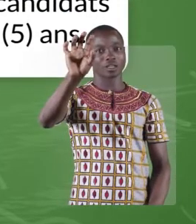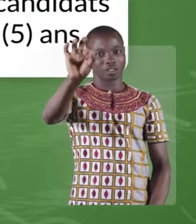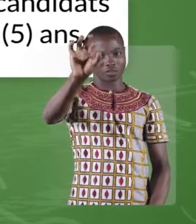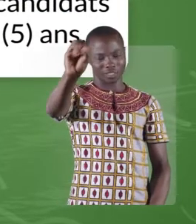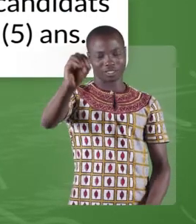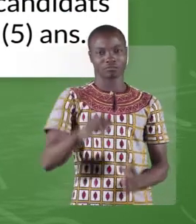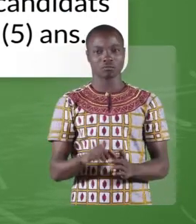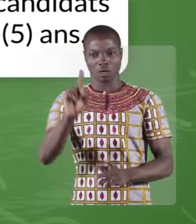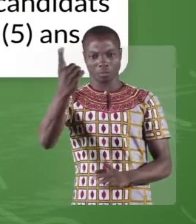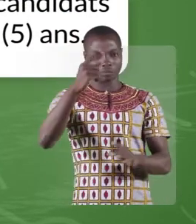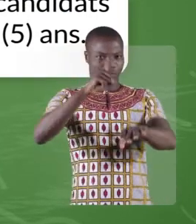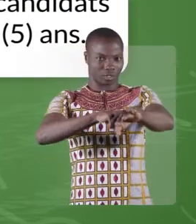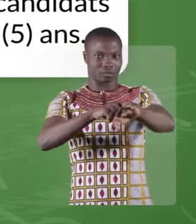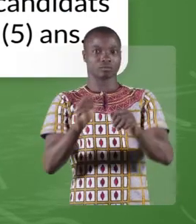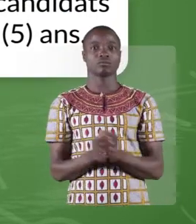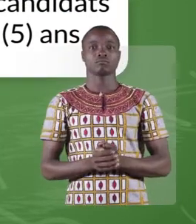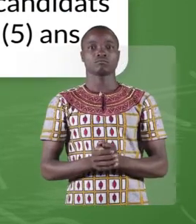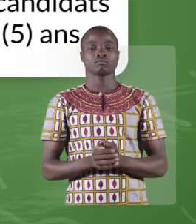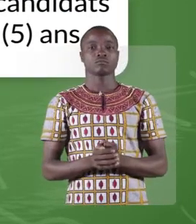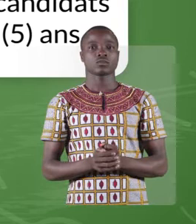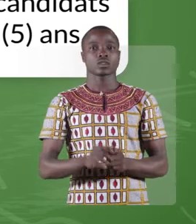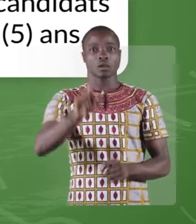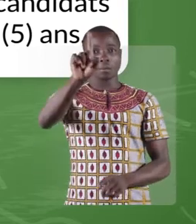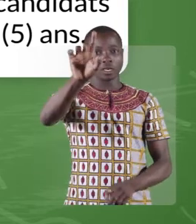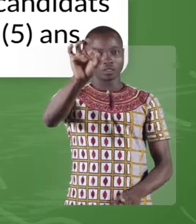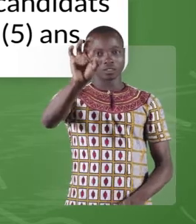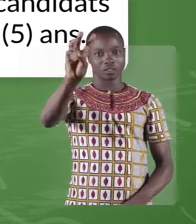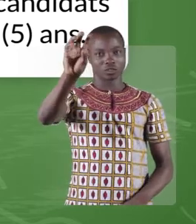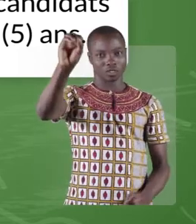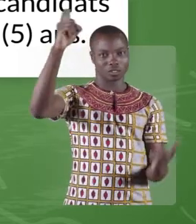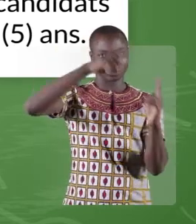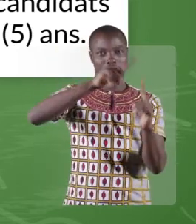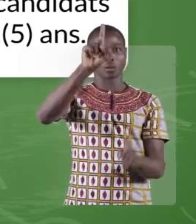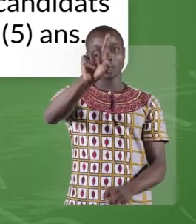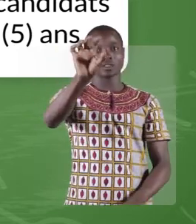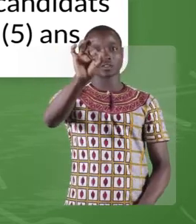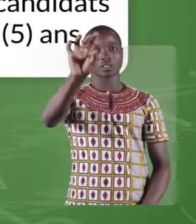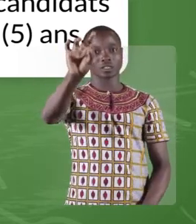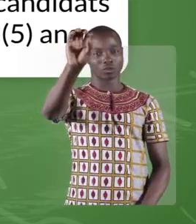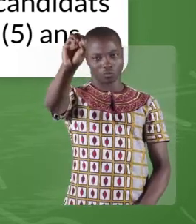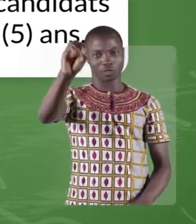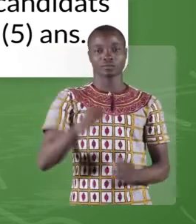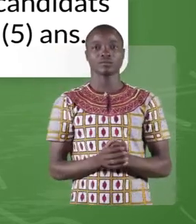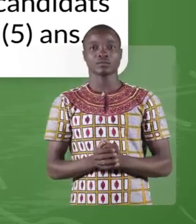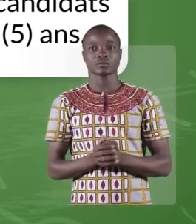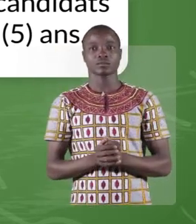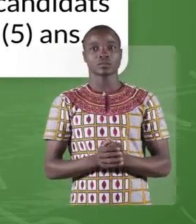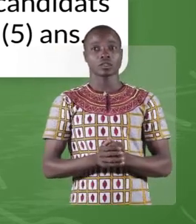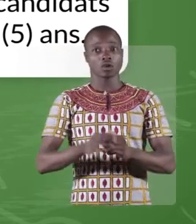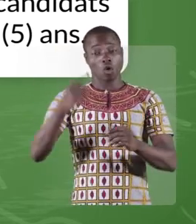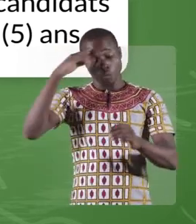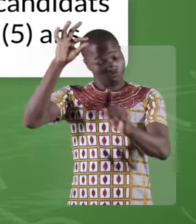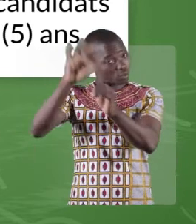Comme première phase, nous avons de 1960 à 1980. Les députés sont élus